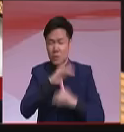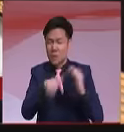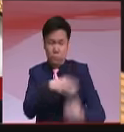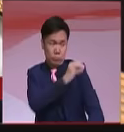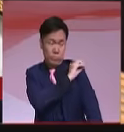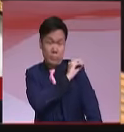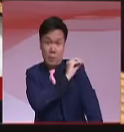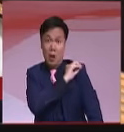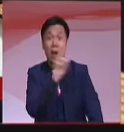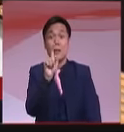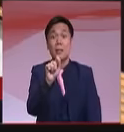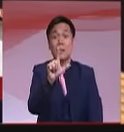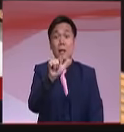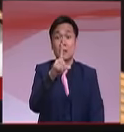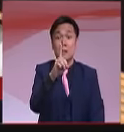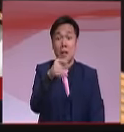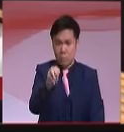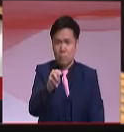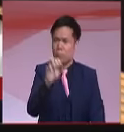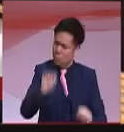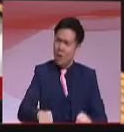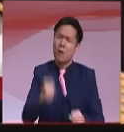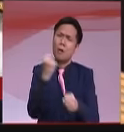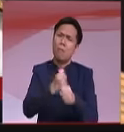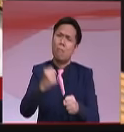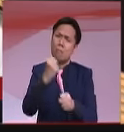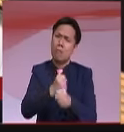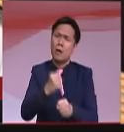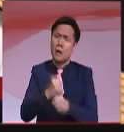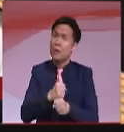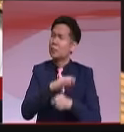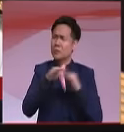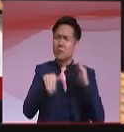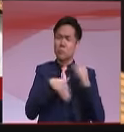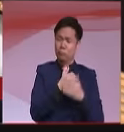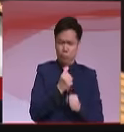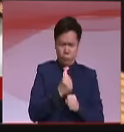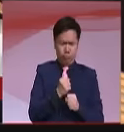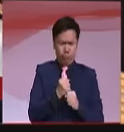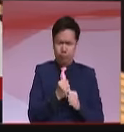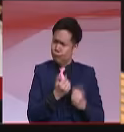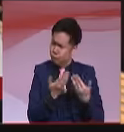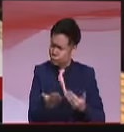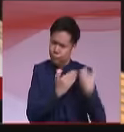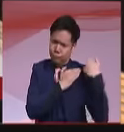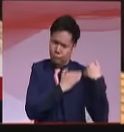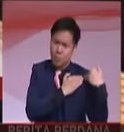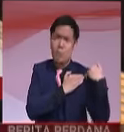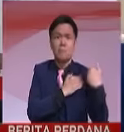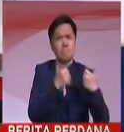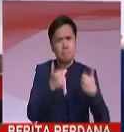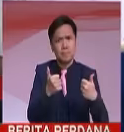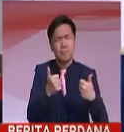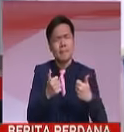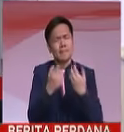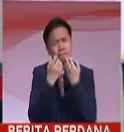wanita dalam tldm dapat melaksanakan tugas yang diamanahkan dengan baik dan Cemerlang